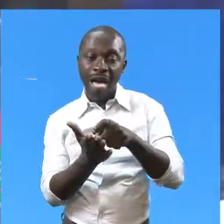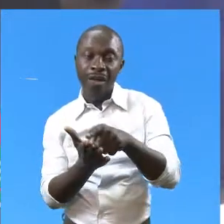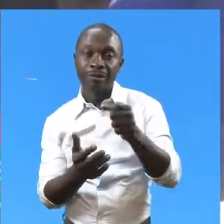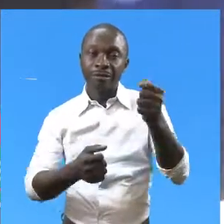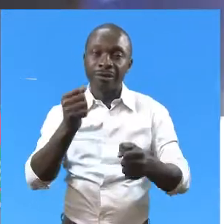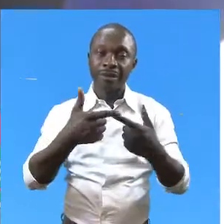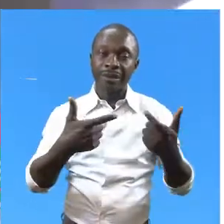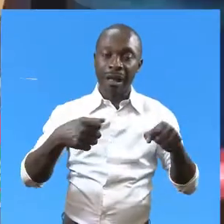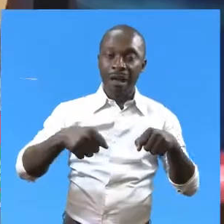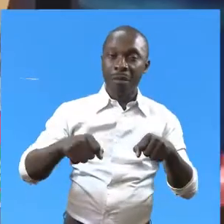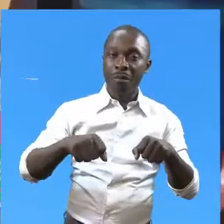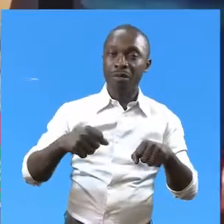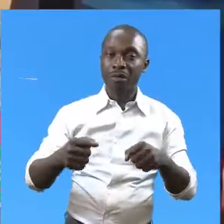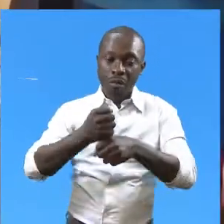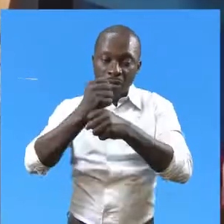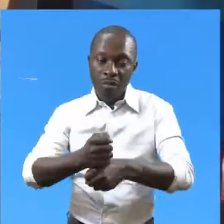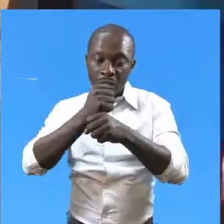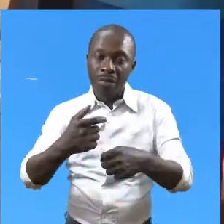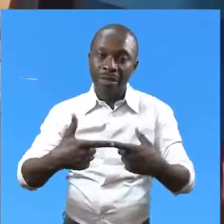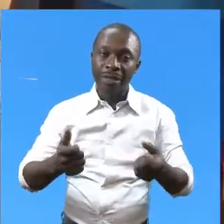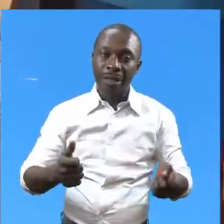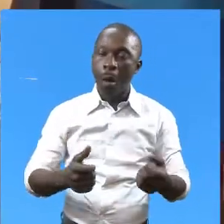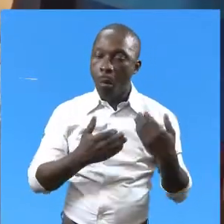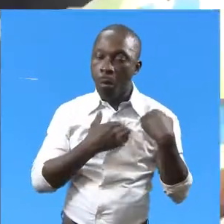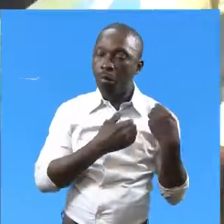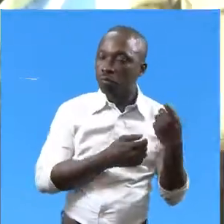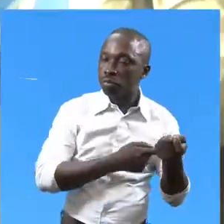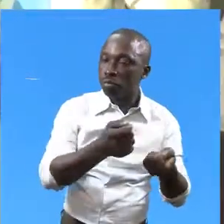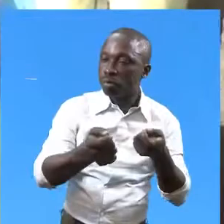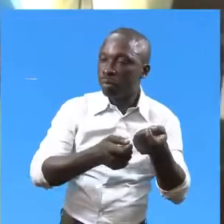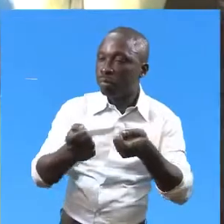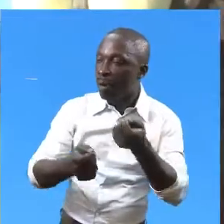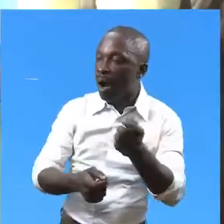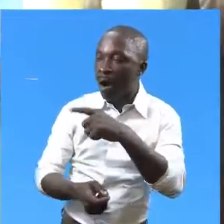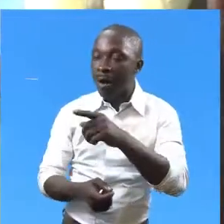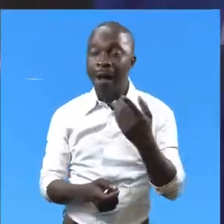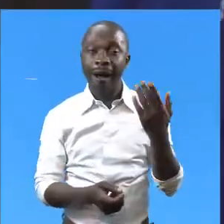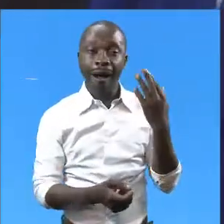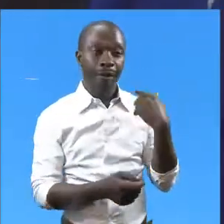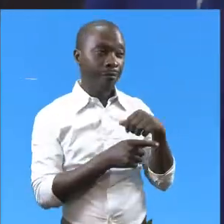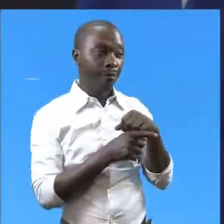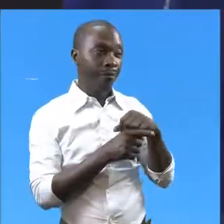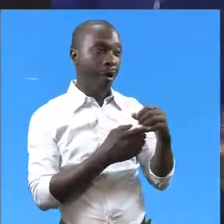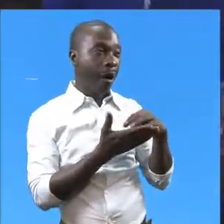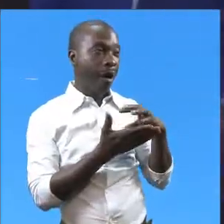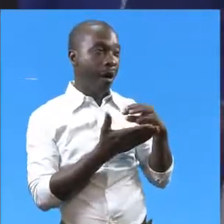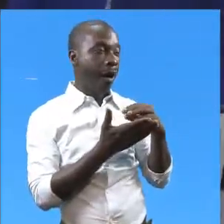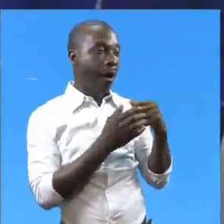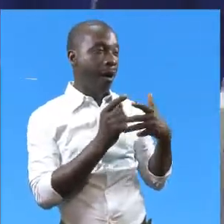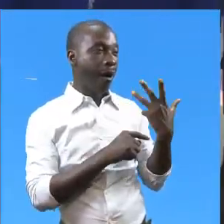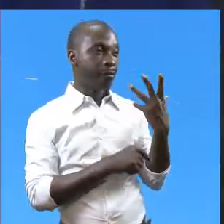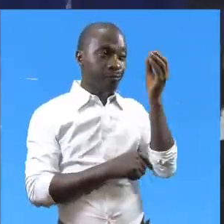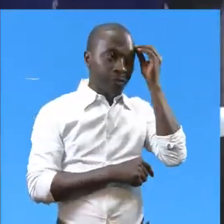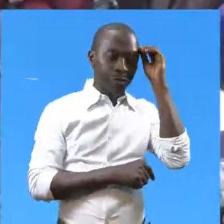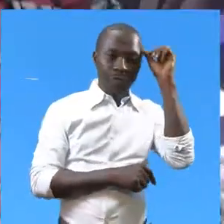appareils électroménagers et plusieurs autres appuis en équipement ont été remis aux bénéficiaires du plan